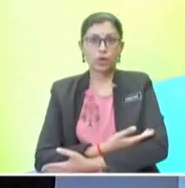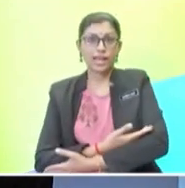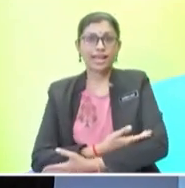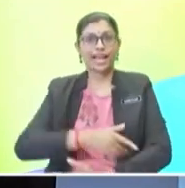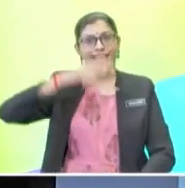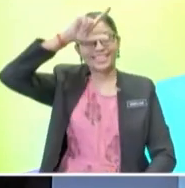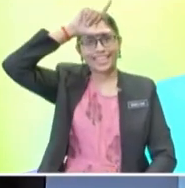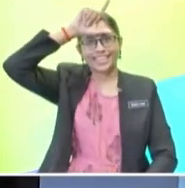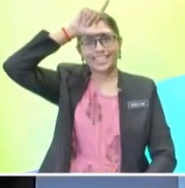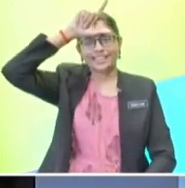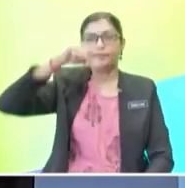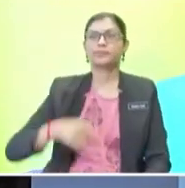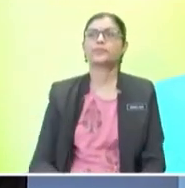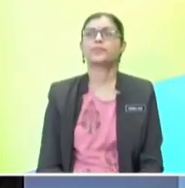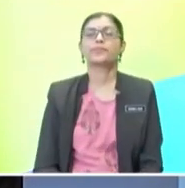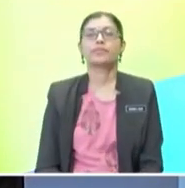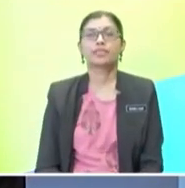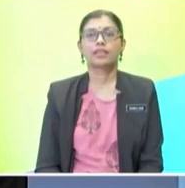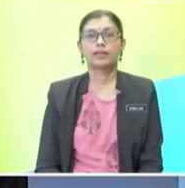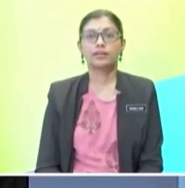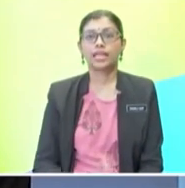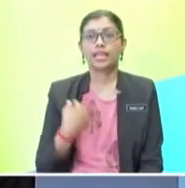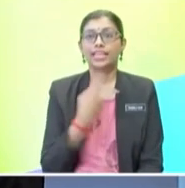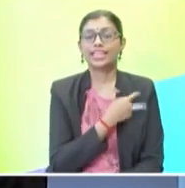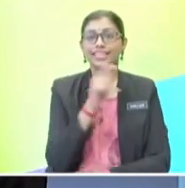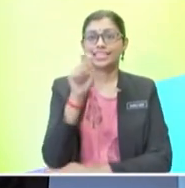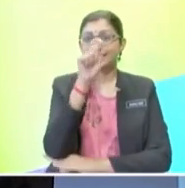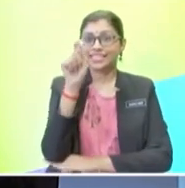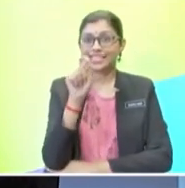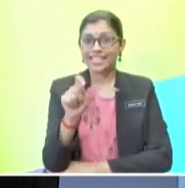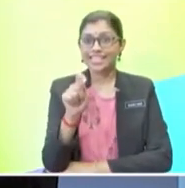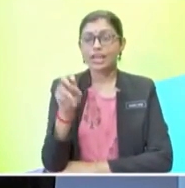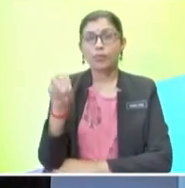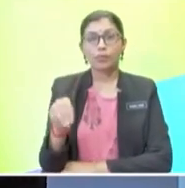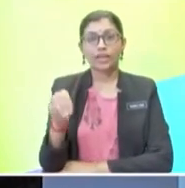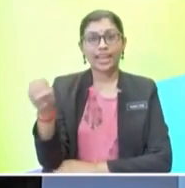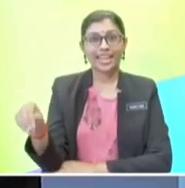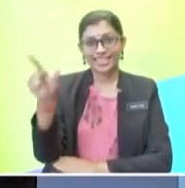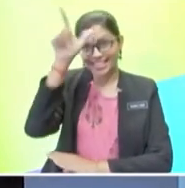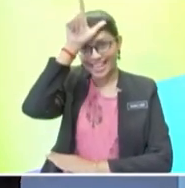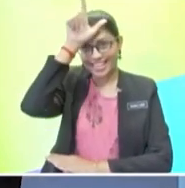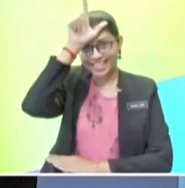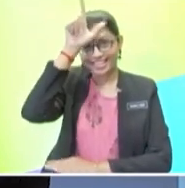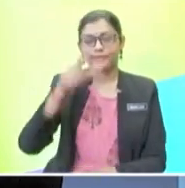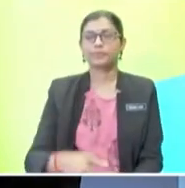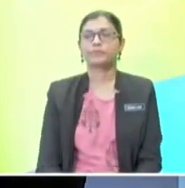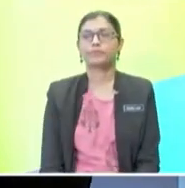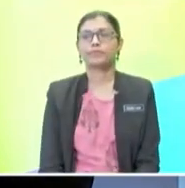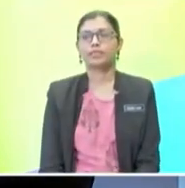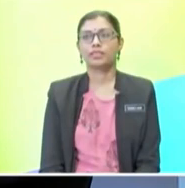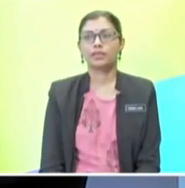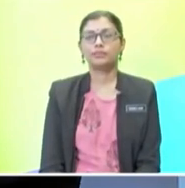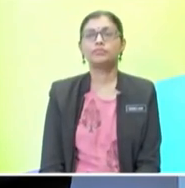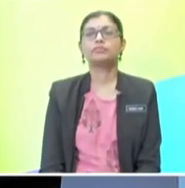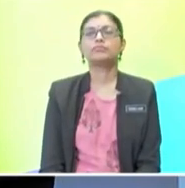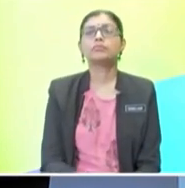dengan adik Amar. Oh, satu-satunya kumbang. Kumbang dalam bunga-bunga yang lain. Okey, Amar. Amar,